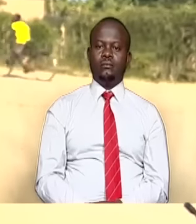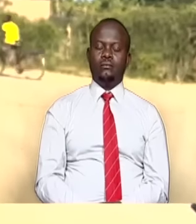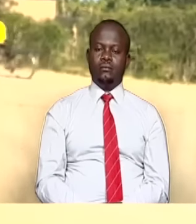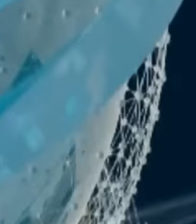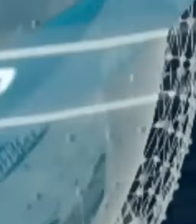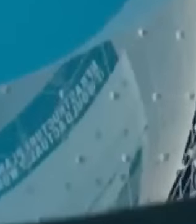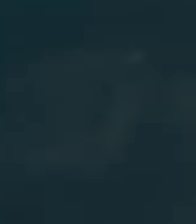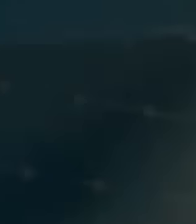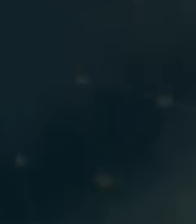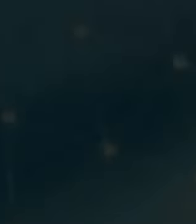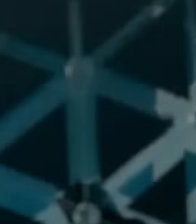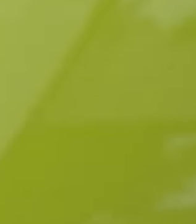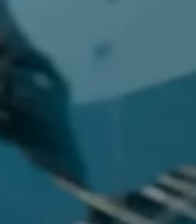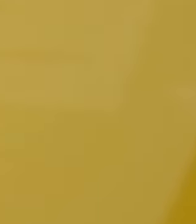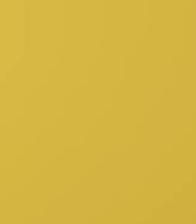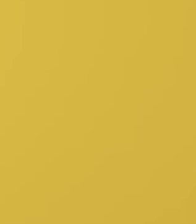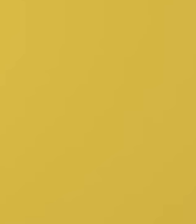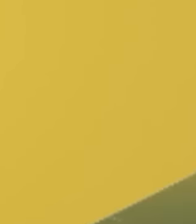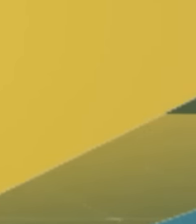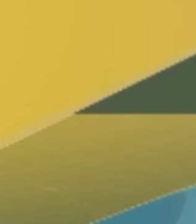i Bugesera.